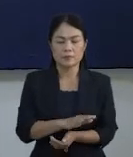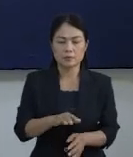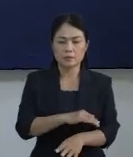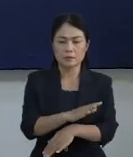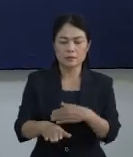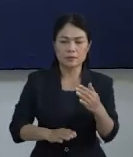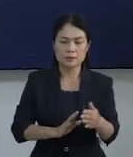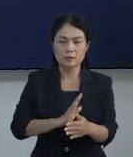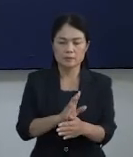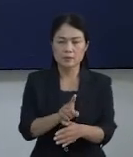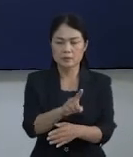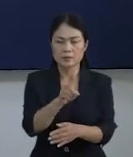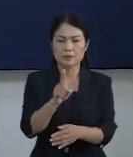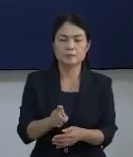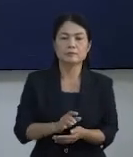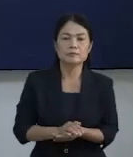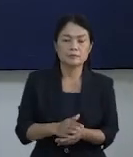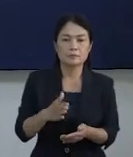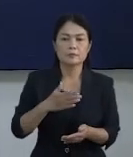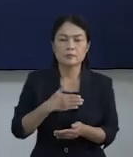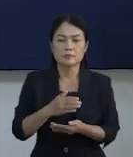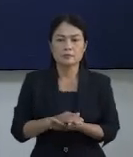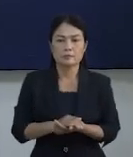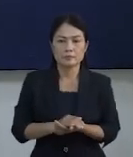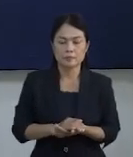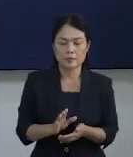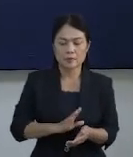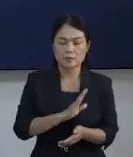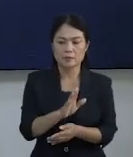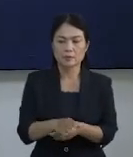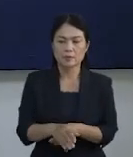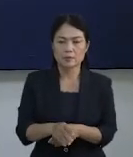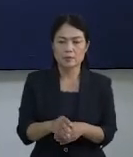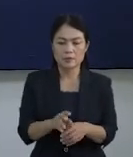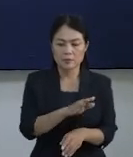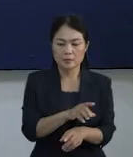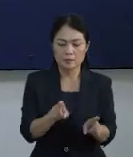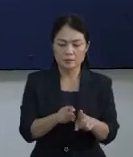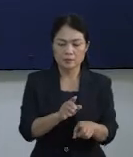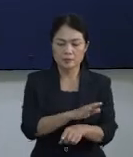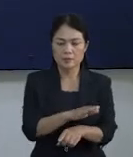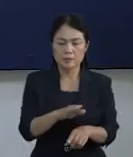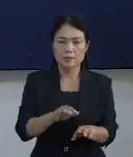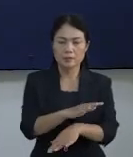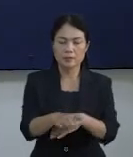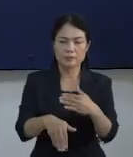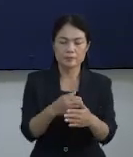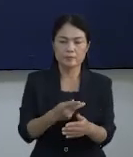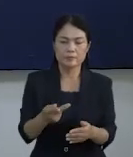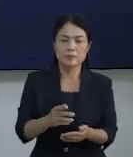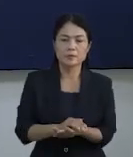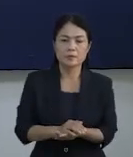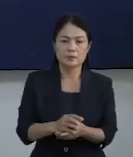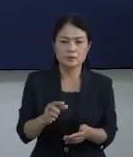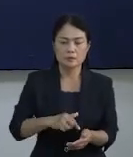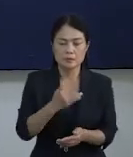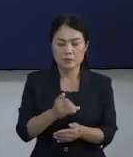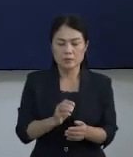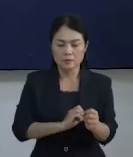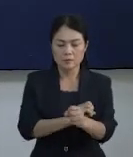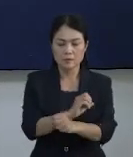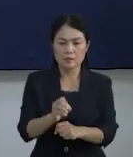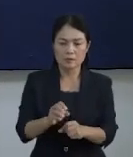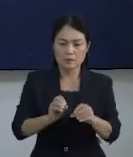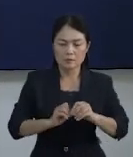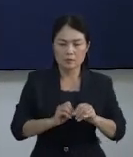được ọc nế sọc bài tế cụ có sọc bài được câu được ọc nế đây bà đây xa tay chúng ngư Covid